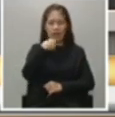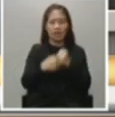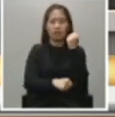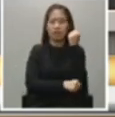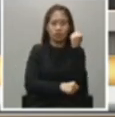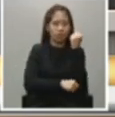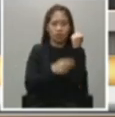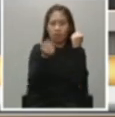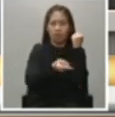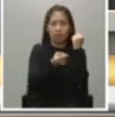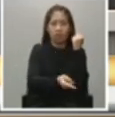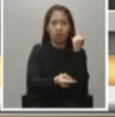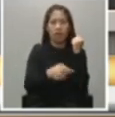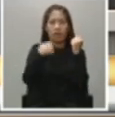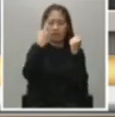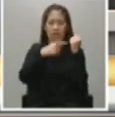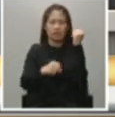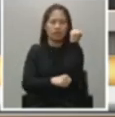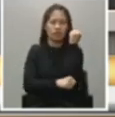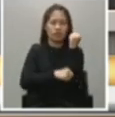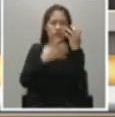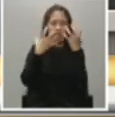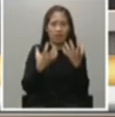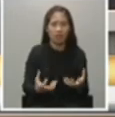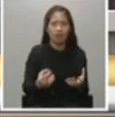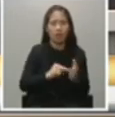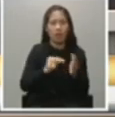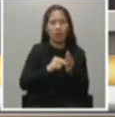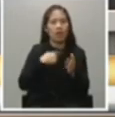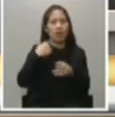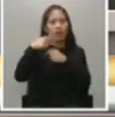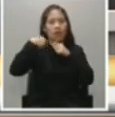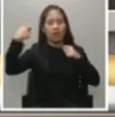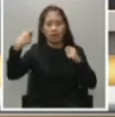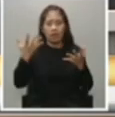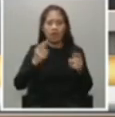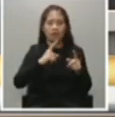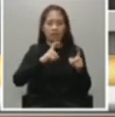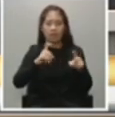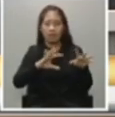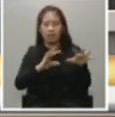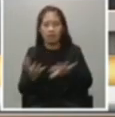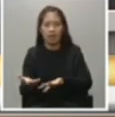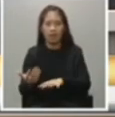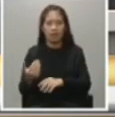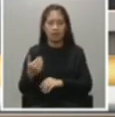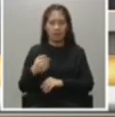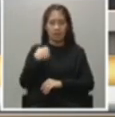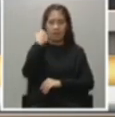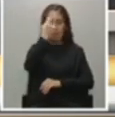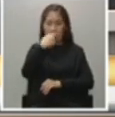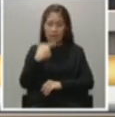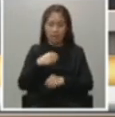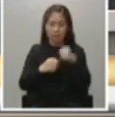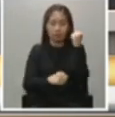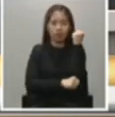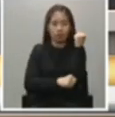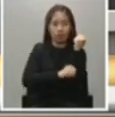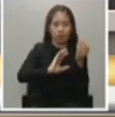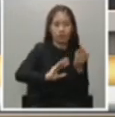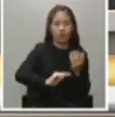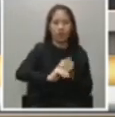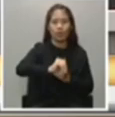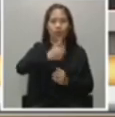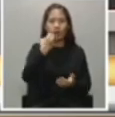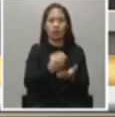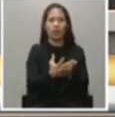จนอยู่คนที่จนหนักหนาก็กลายเป็นคนตายไม่มีคนจนคนไหนกลายเป็นคนรวยขึ้นมาได้ค่ะ